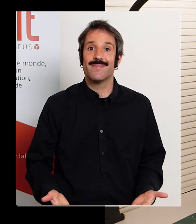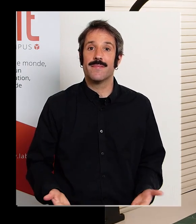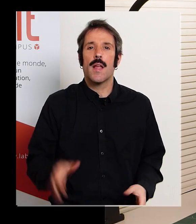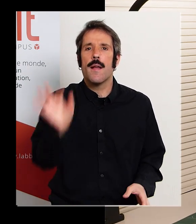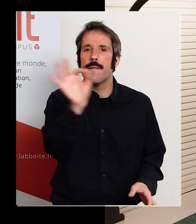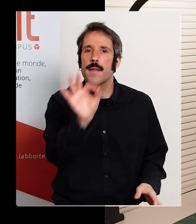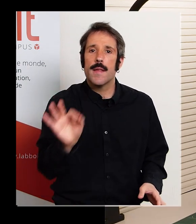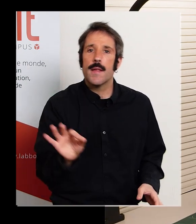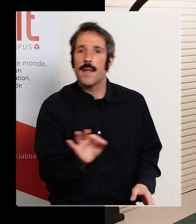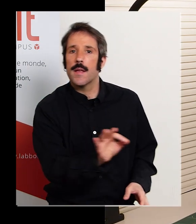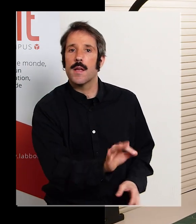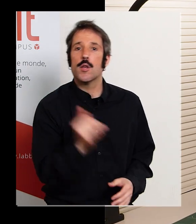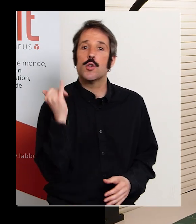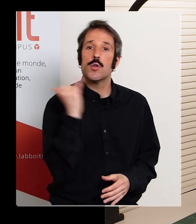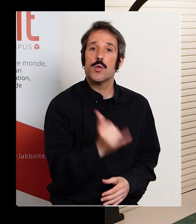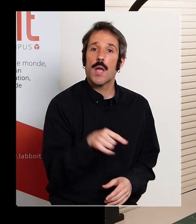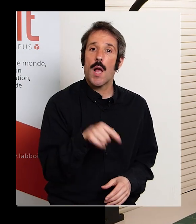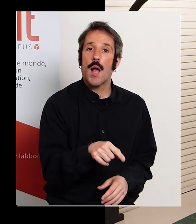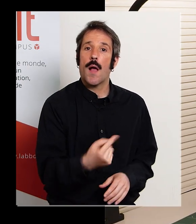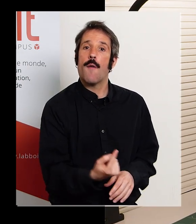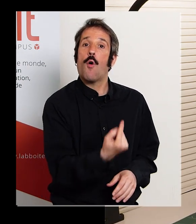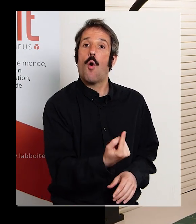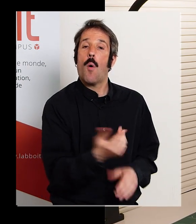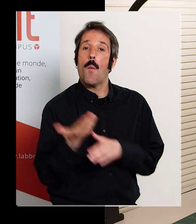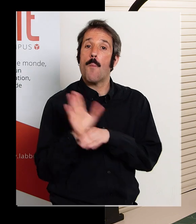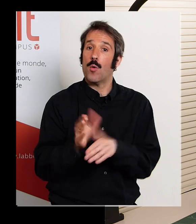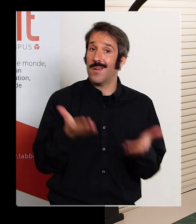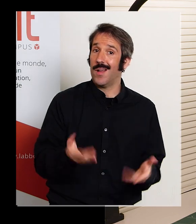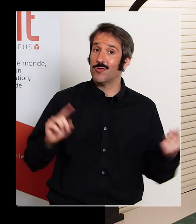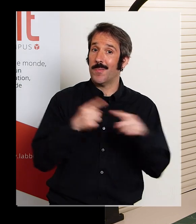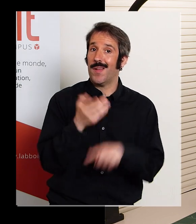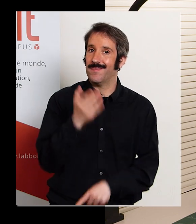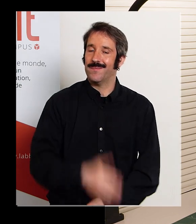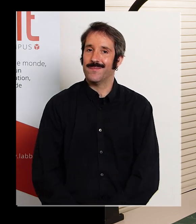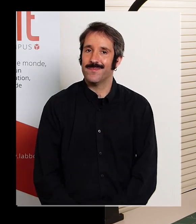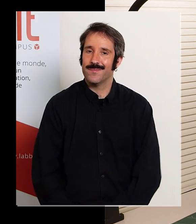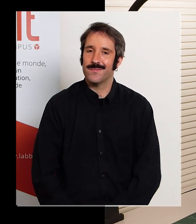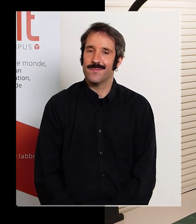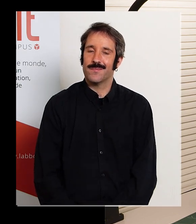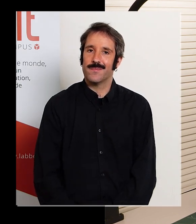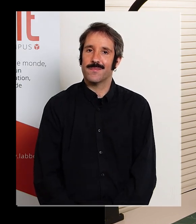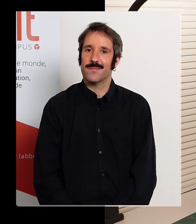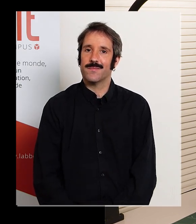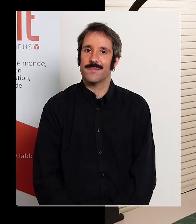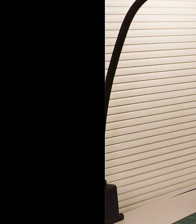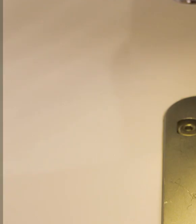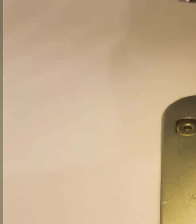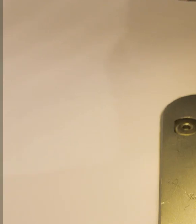Et maintenant, nous allons emmener ce fil jusqu'à sa barrette, la barrette qui pique vers le haut, comme le montré sur ce schéma.